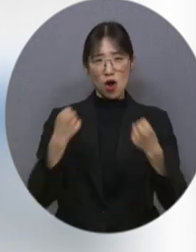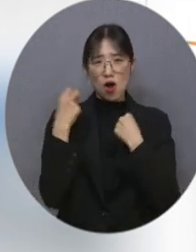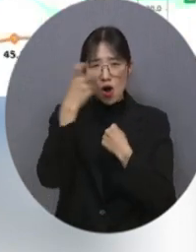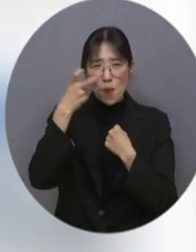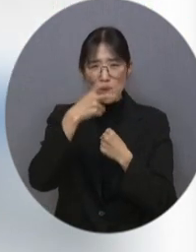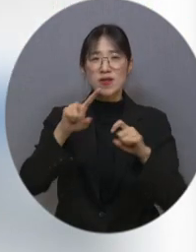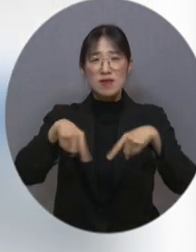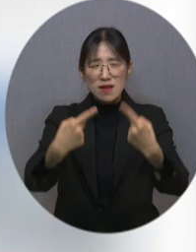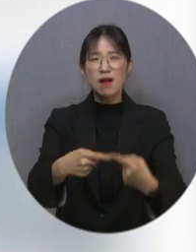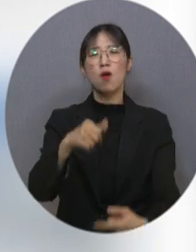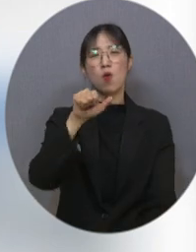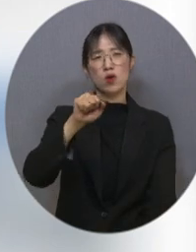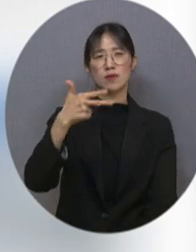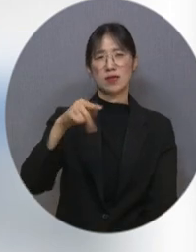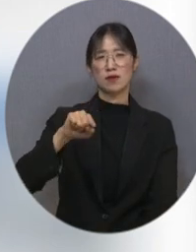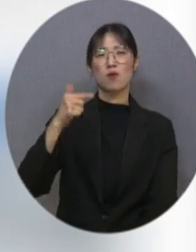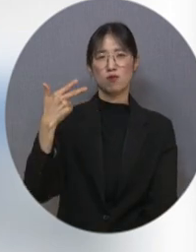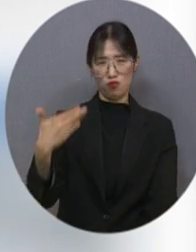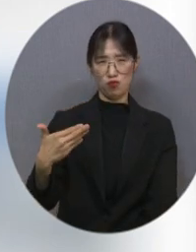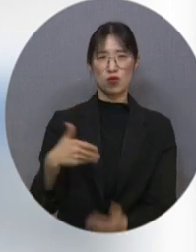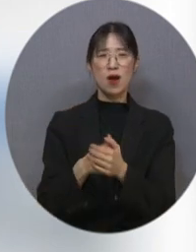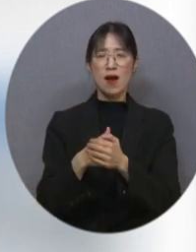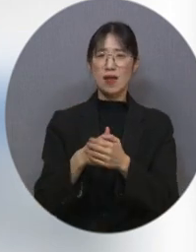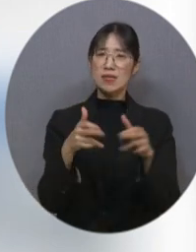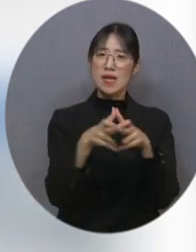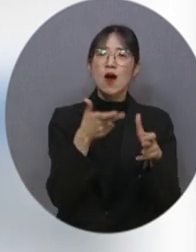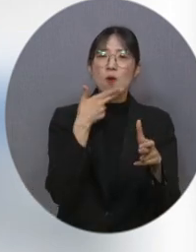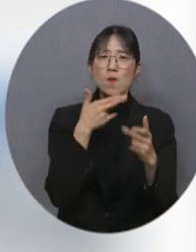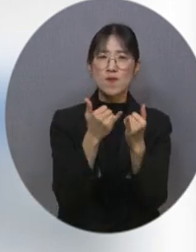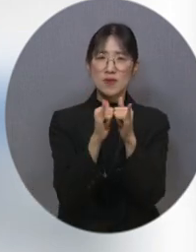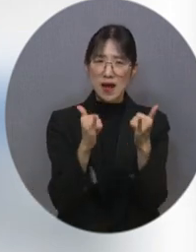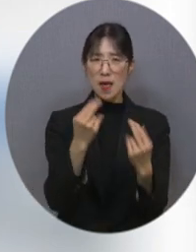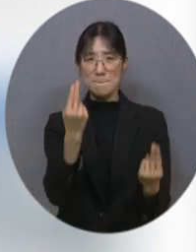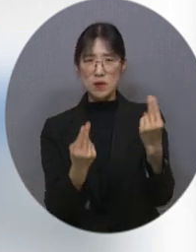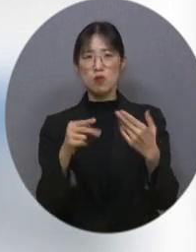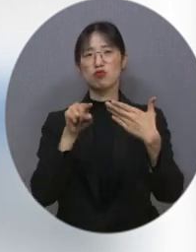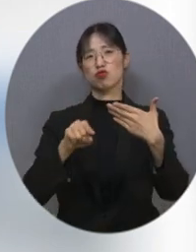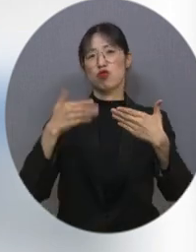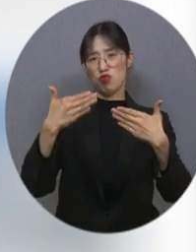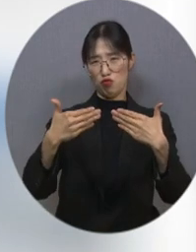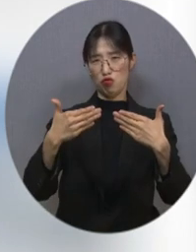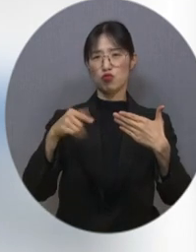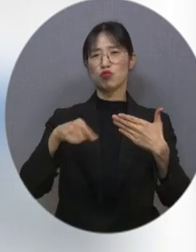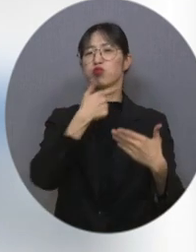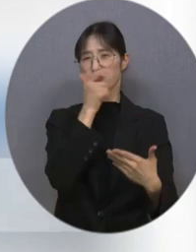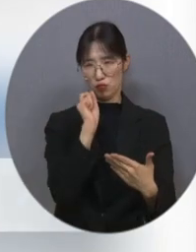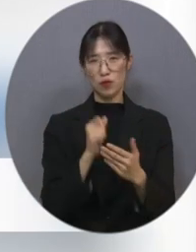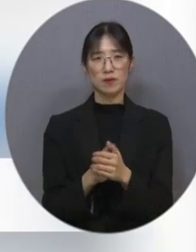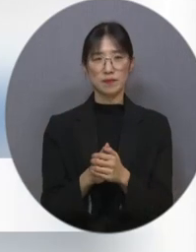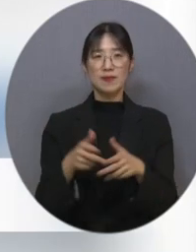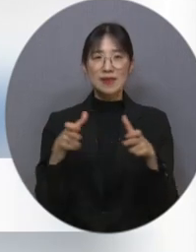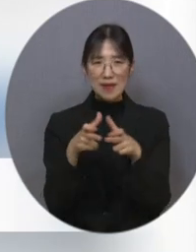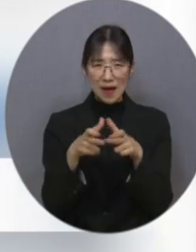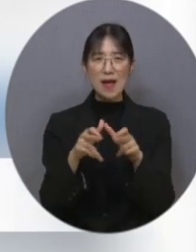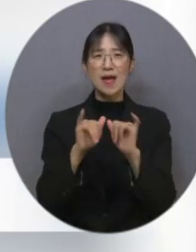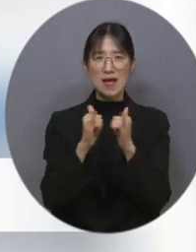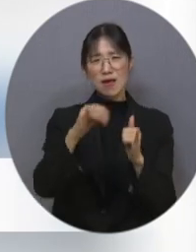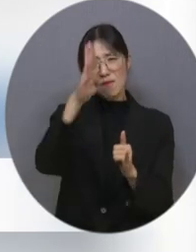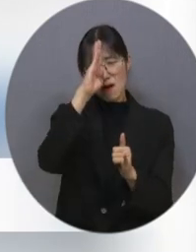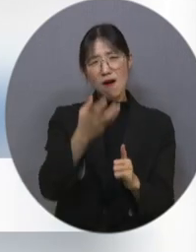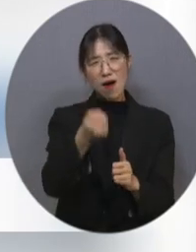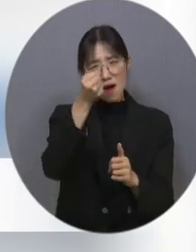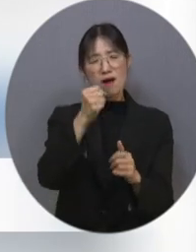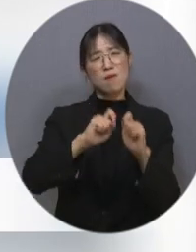57.9%로 비장애인 대비 9.9%포인트 낮은 것으로 조사됐습니다. 장애인 유질환자 비율도